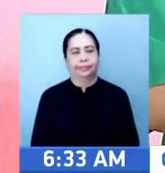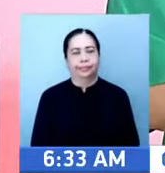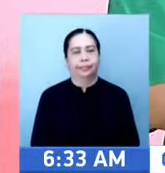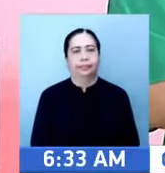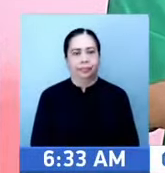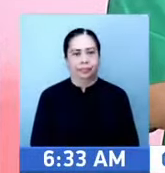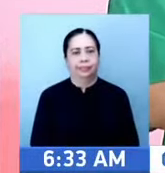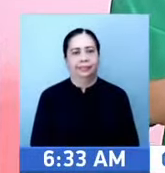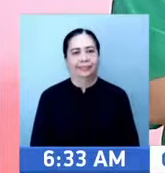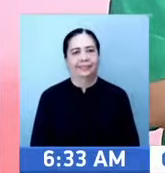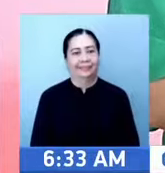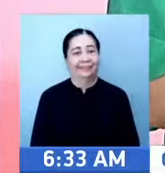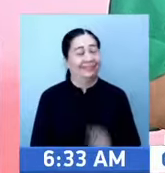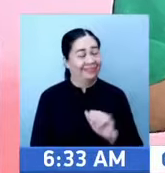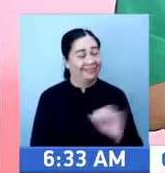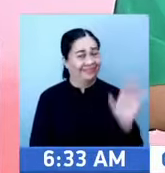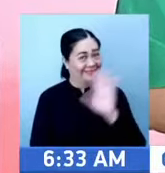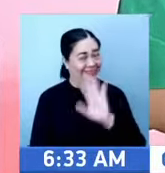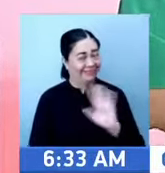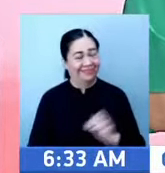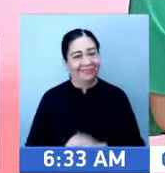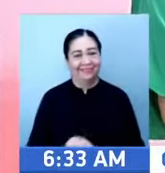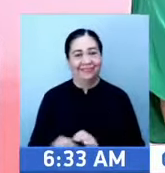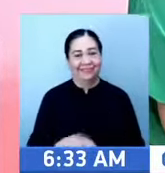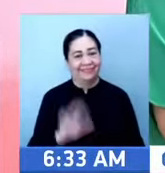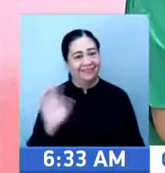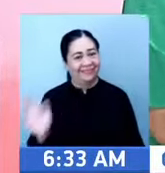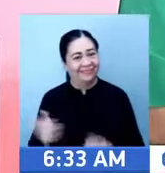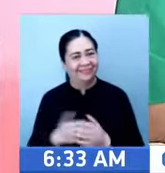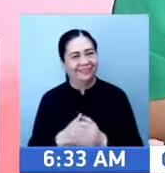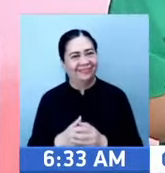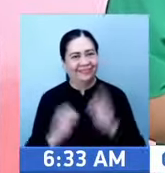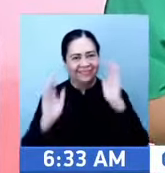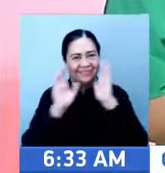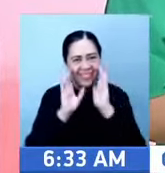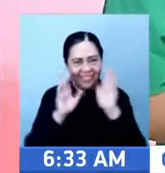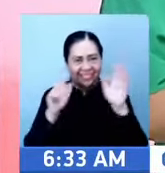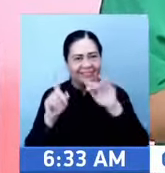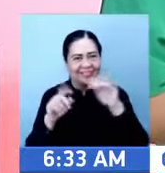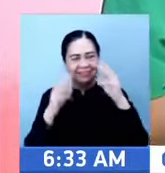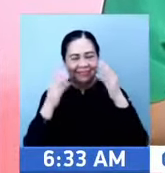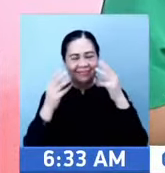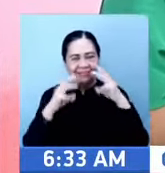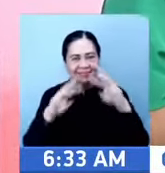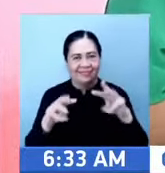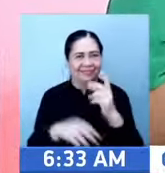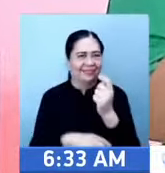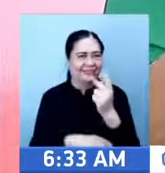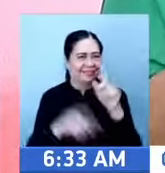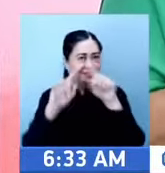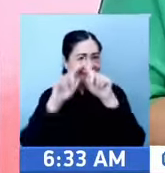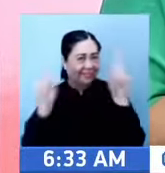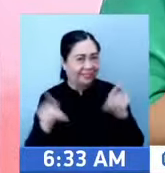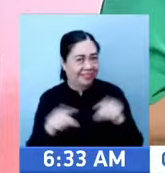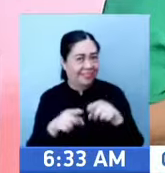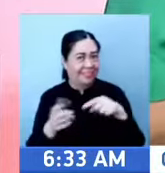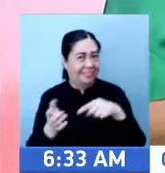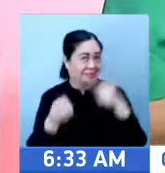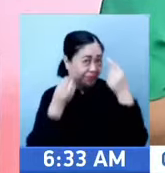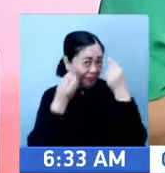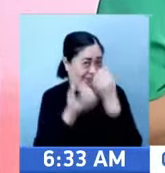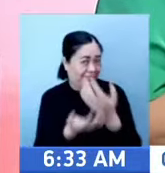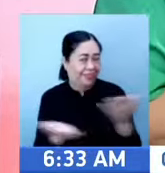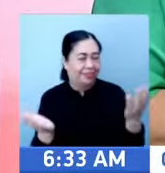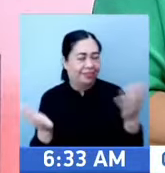Good morning po! Good morning! Shoutout po sa mga nanonood sa kanikanilang TV para sa inyo ito. Pwede kayong mag-uwi